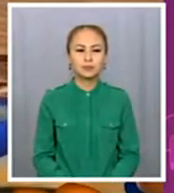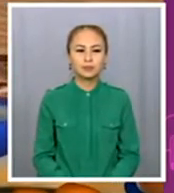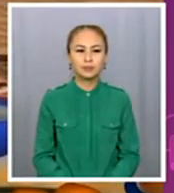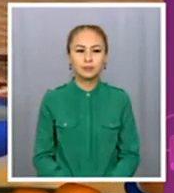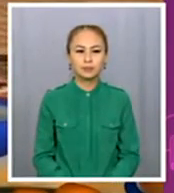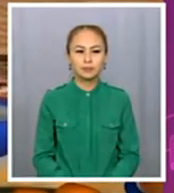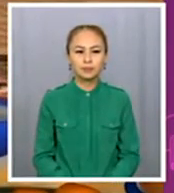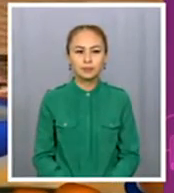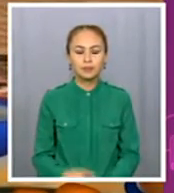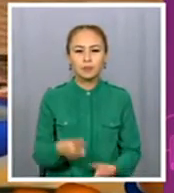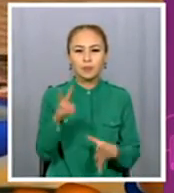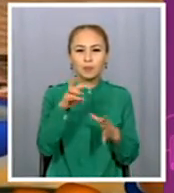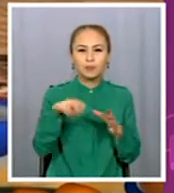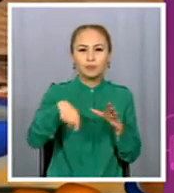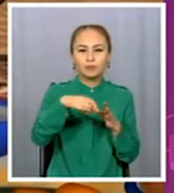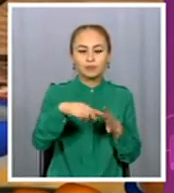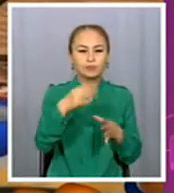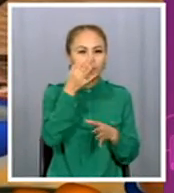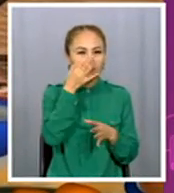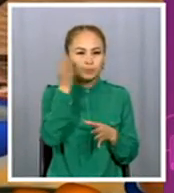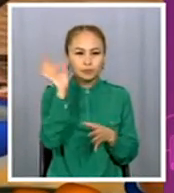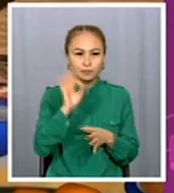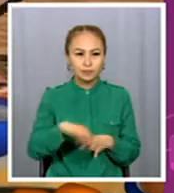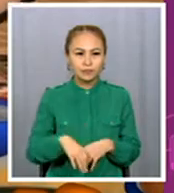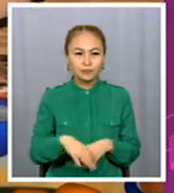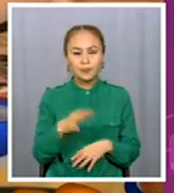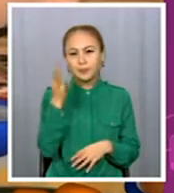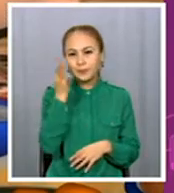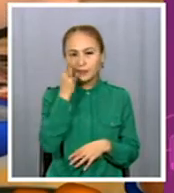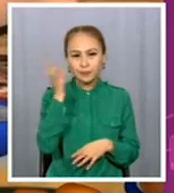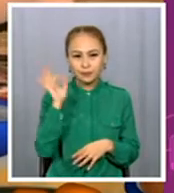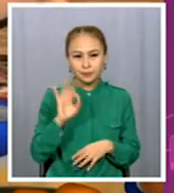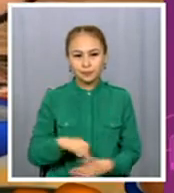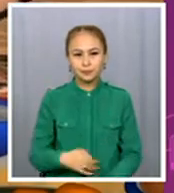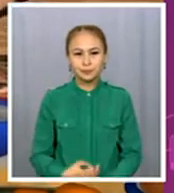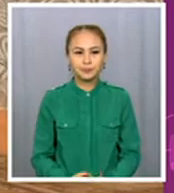Бал қосқан тәтті сөт. Әже, тәп-тәтті.